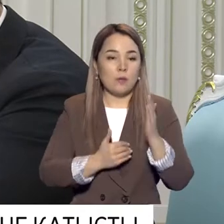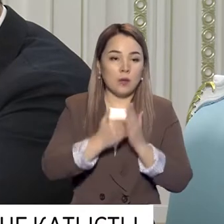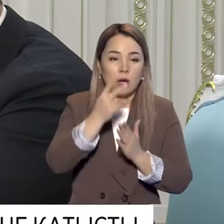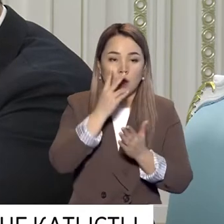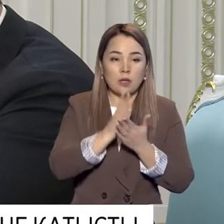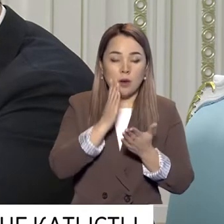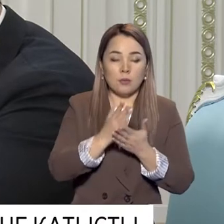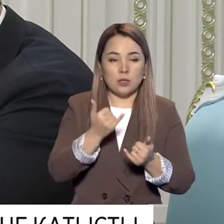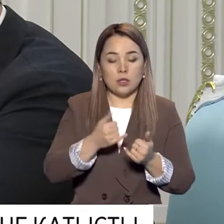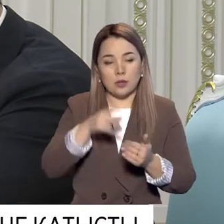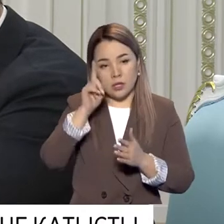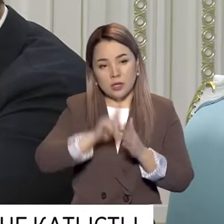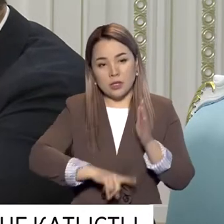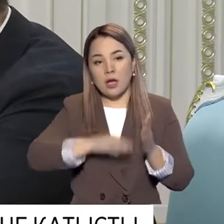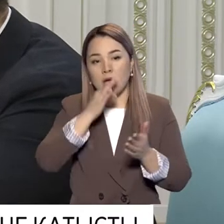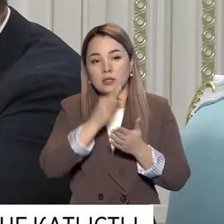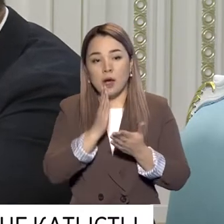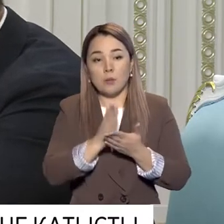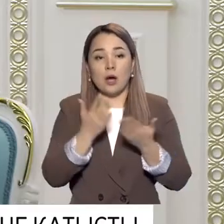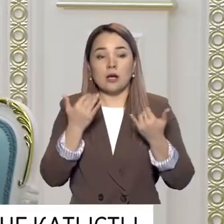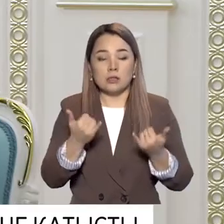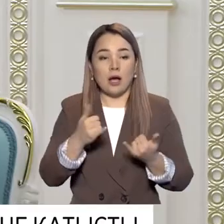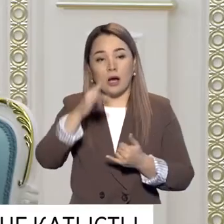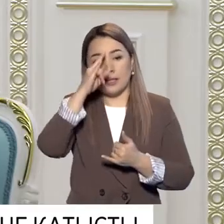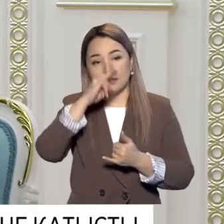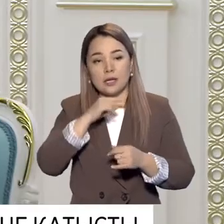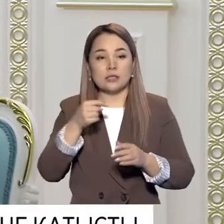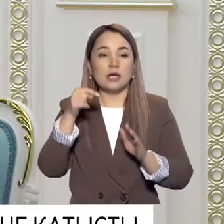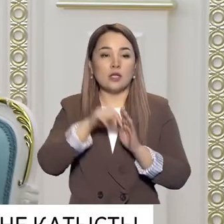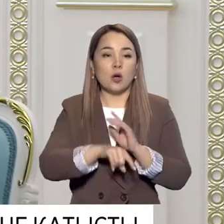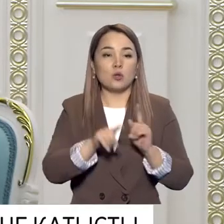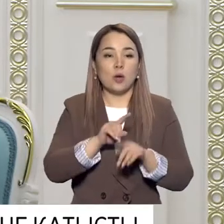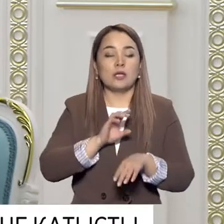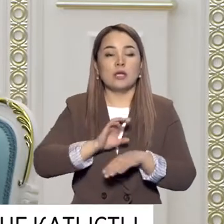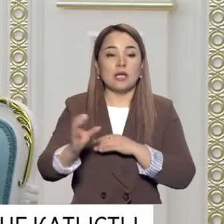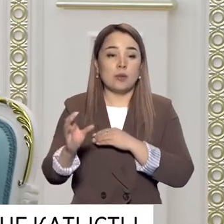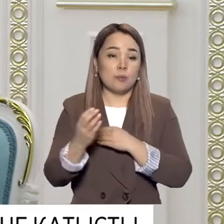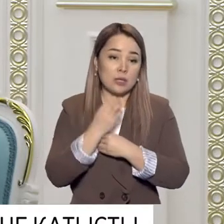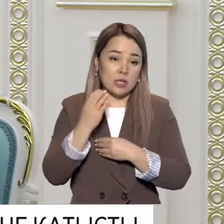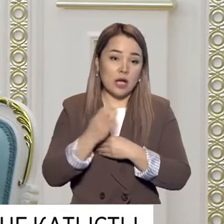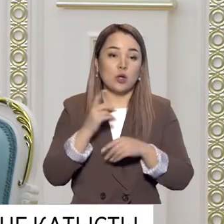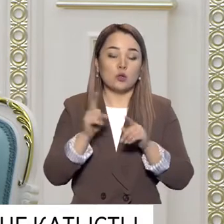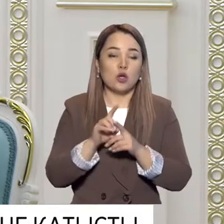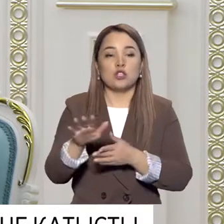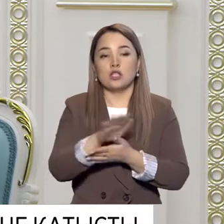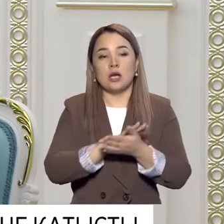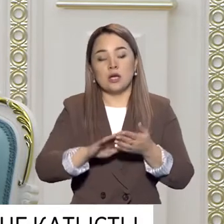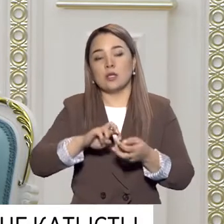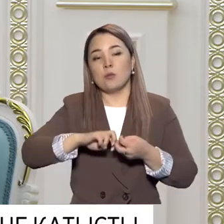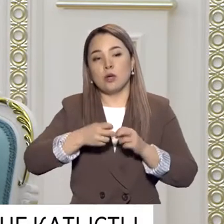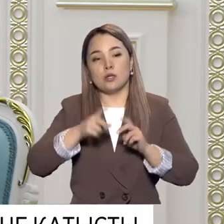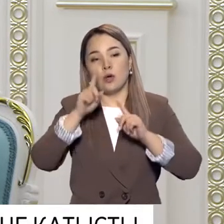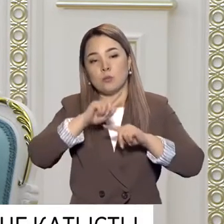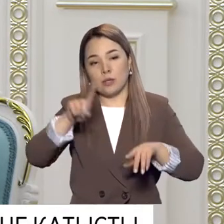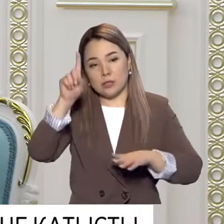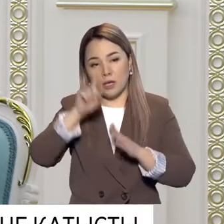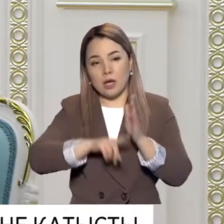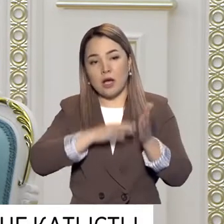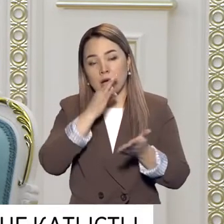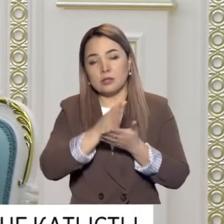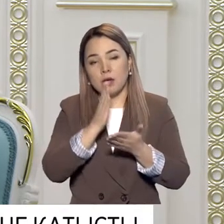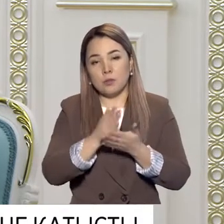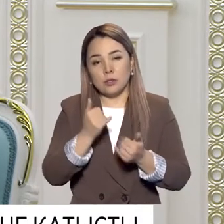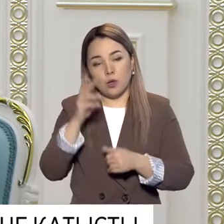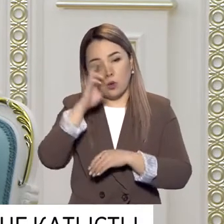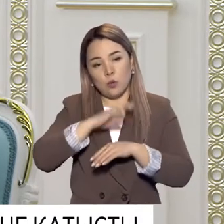нәтиже беретініне сенімдімін. Қазақстанға кіретін импорт пен үшінші елдерге кететін тасымалға ешқандай зиян тимейтініне сендірем.